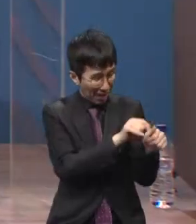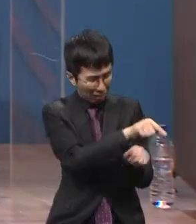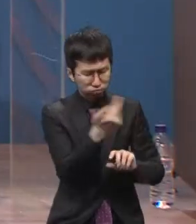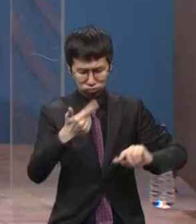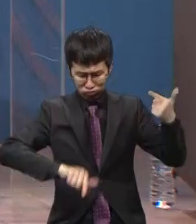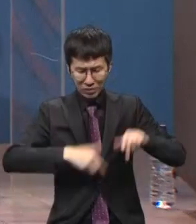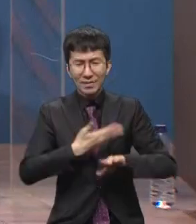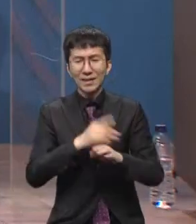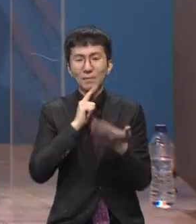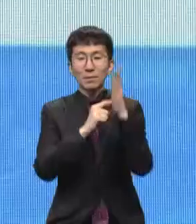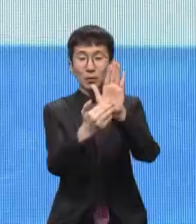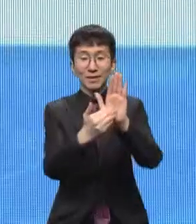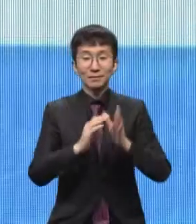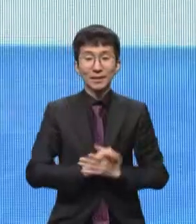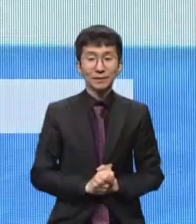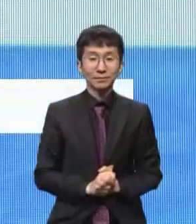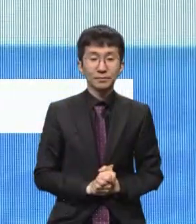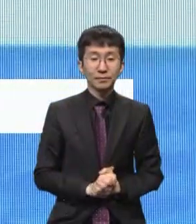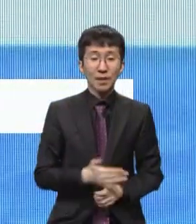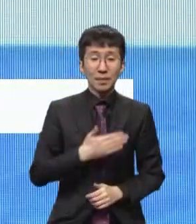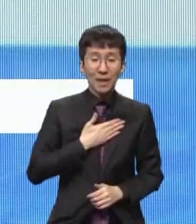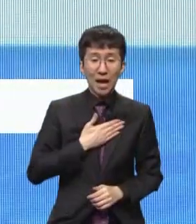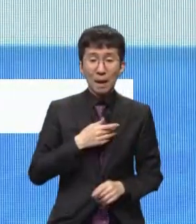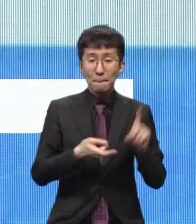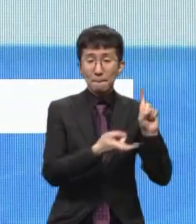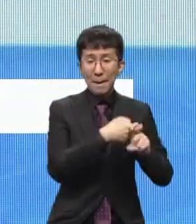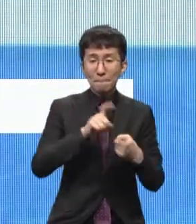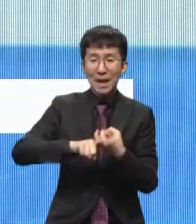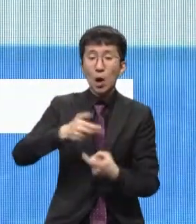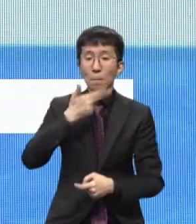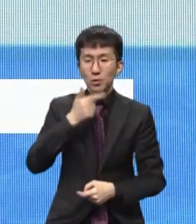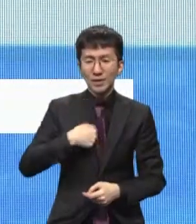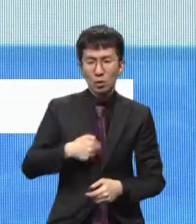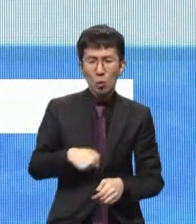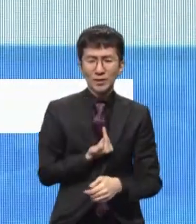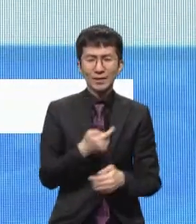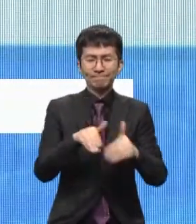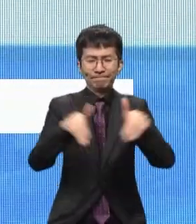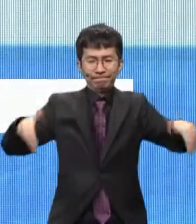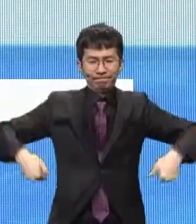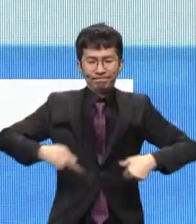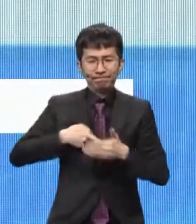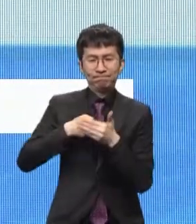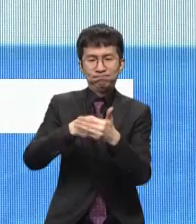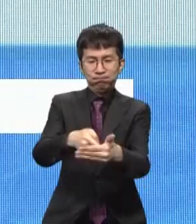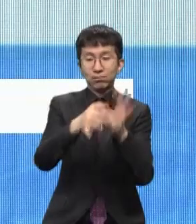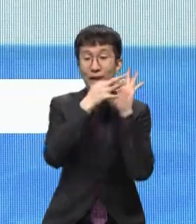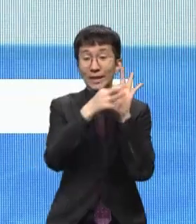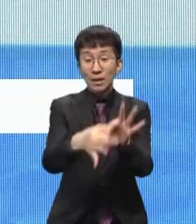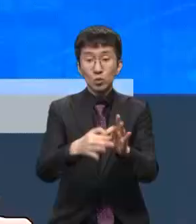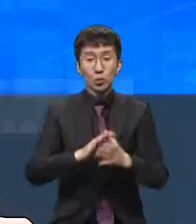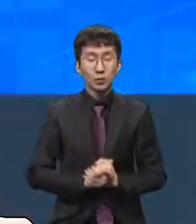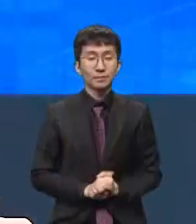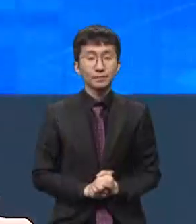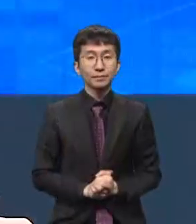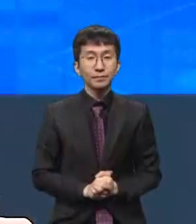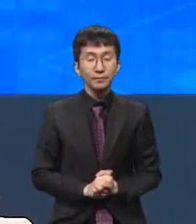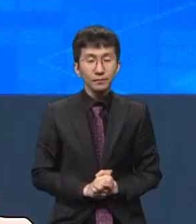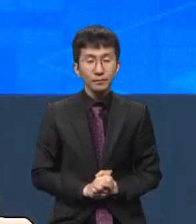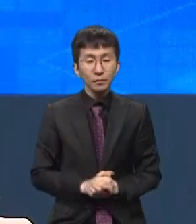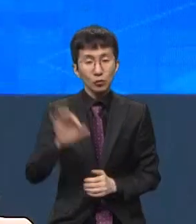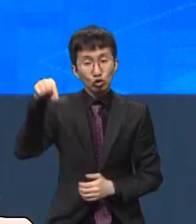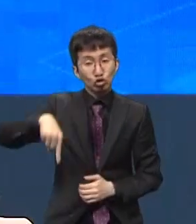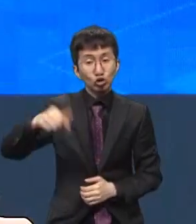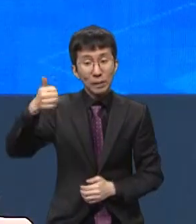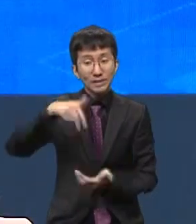부탁했습니다 저는 너무 깊어 에 속하지요 코오 독립적으로 증 7 배웠기 때문에 우원식